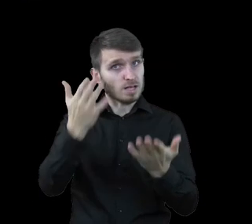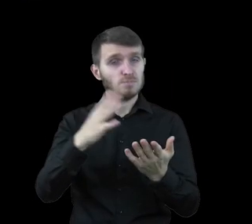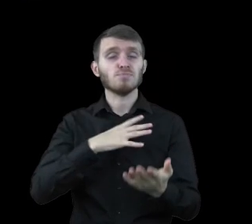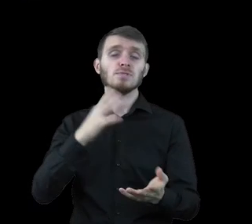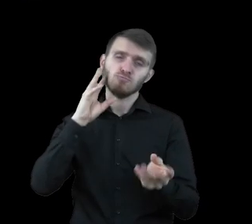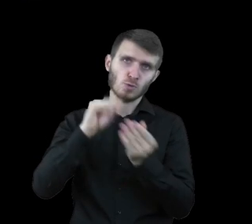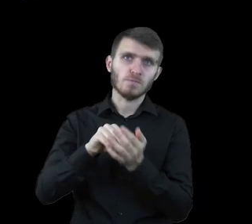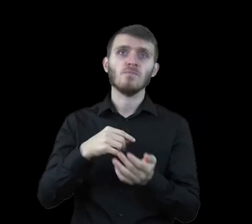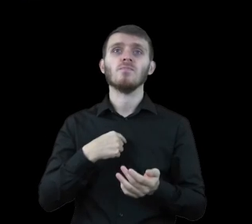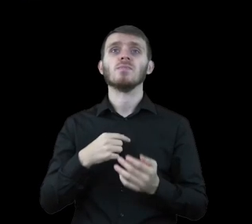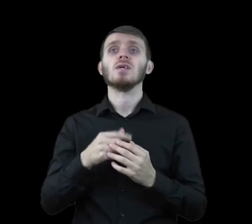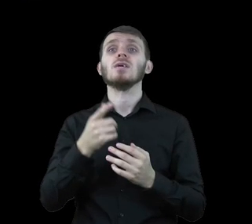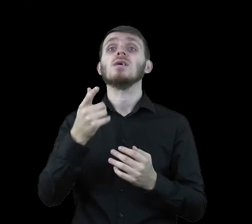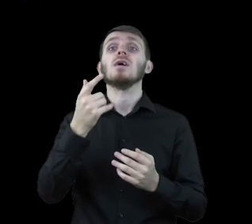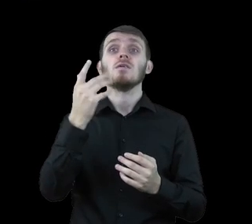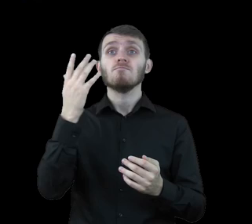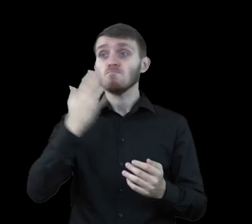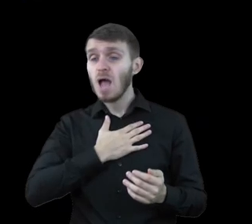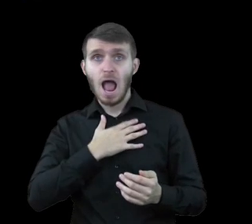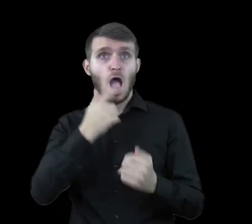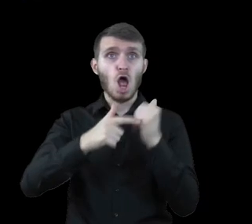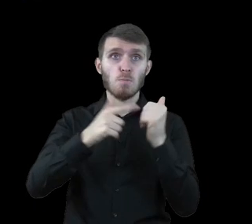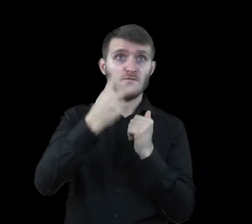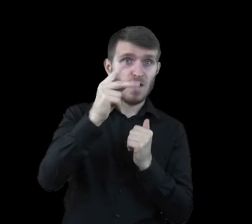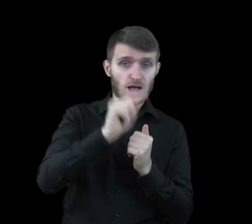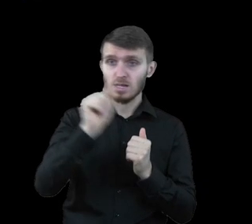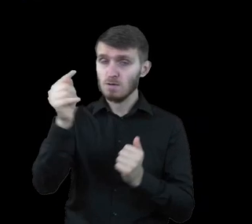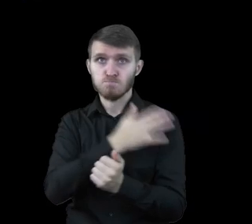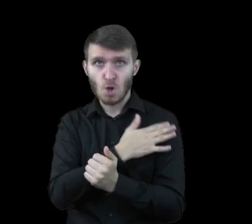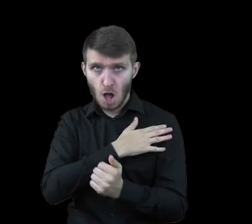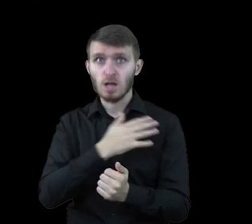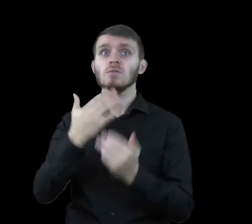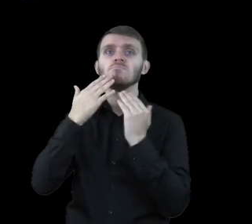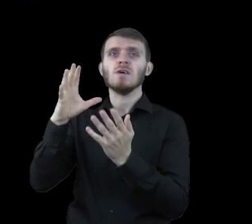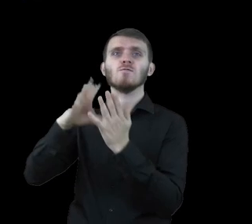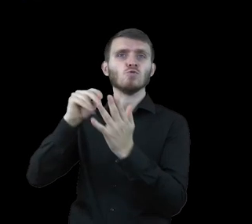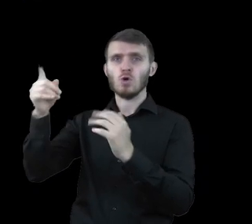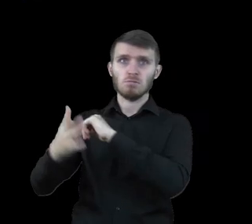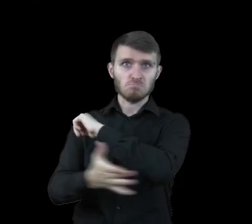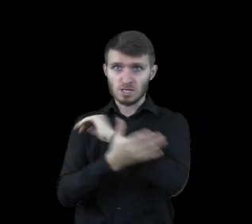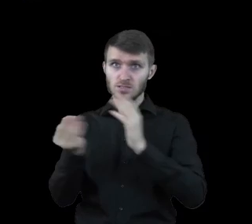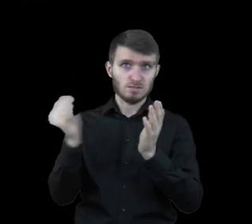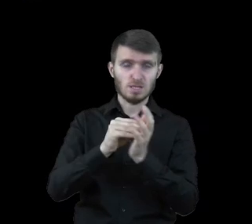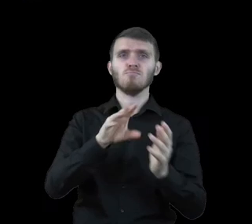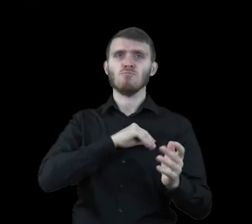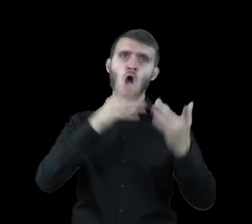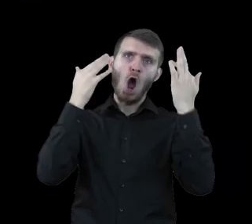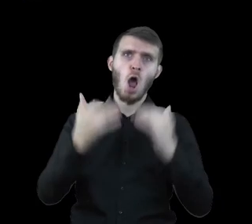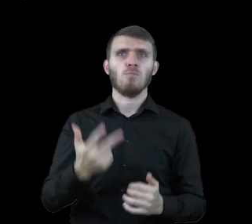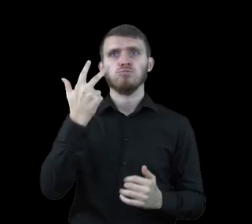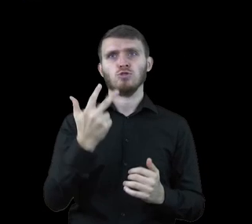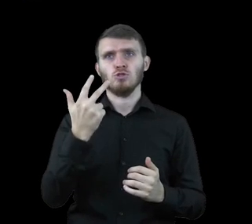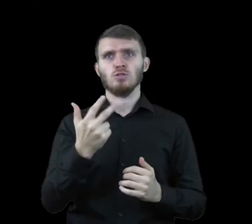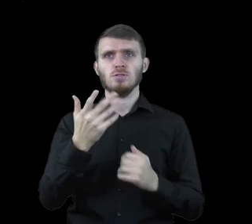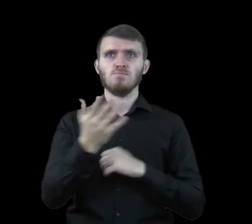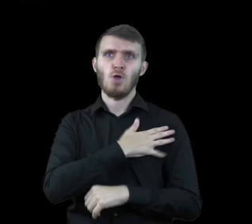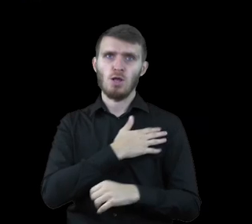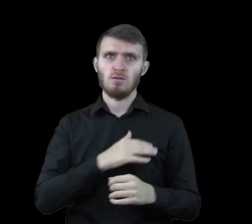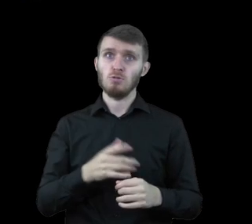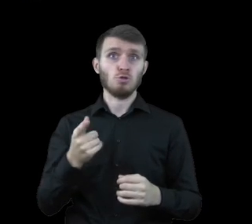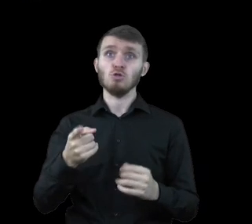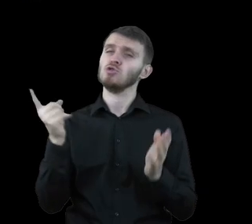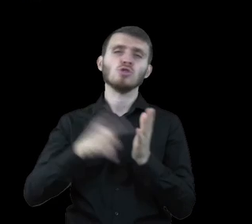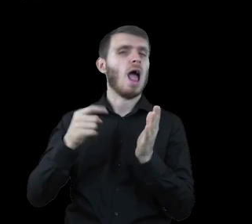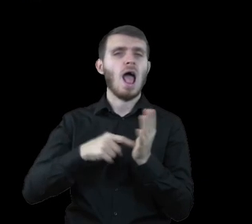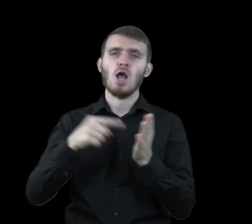twierdzeniu Pitagorasa wyznaczyliśmy sobie długość trzeciego boku. I to jest właśnie najczęstsze zastosowanie tego